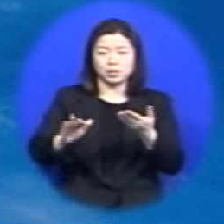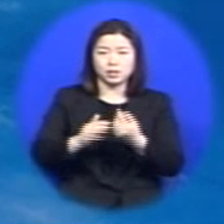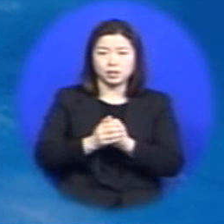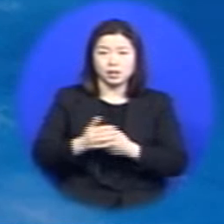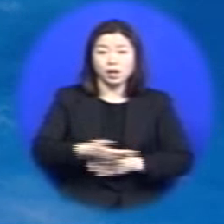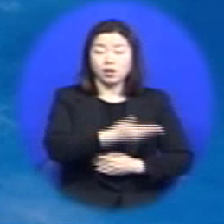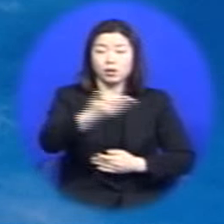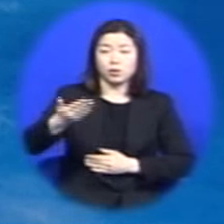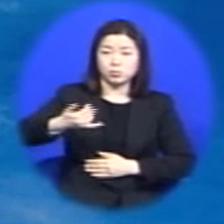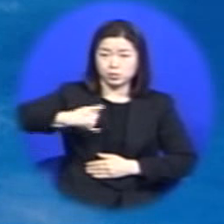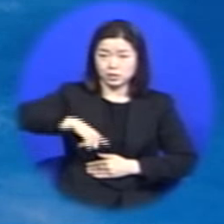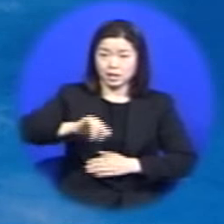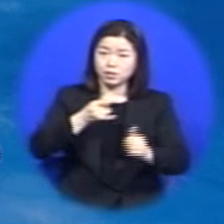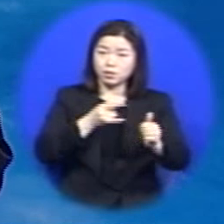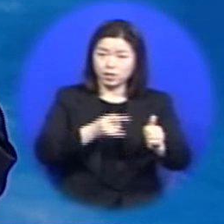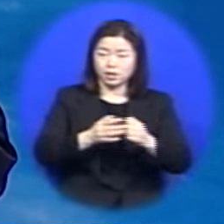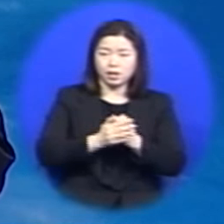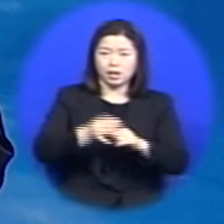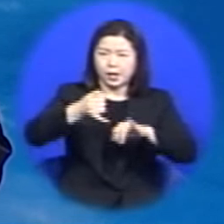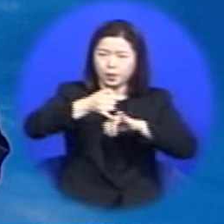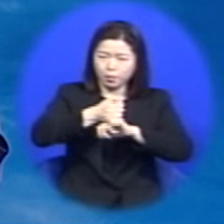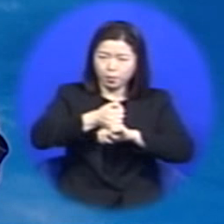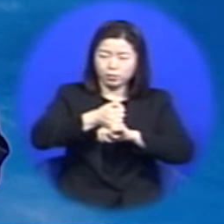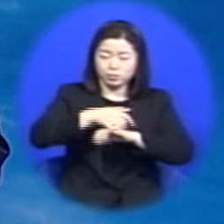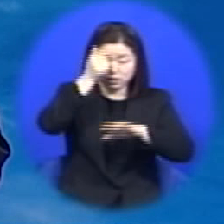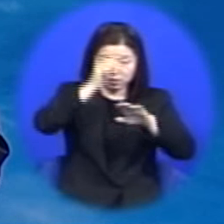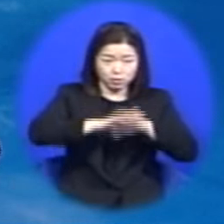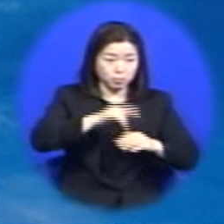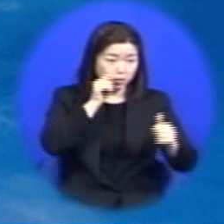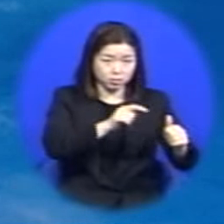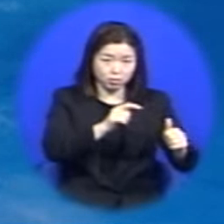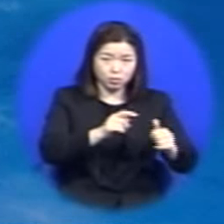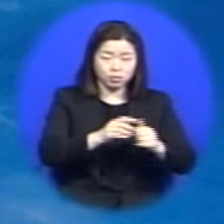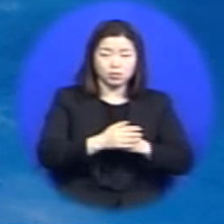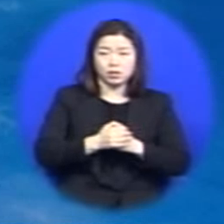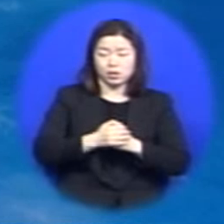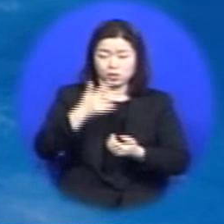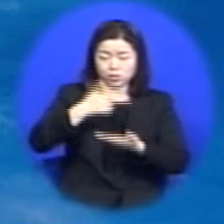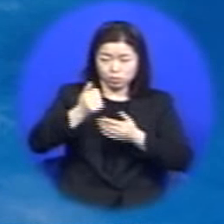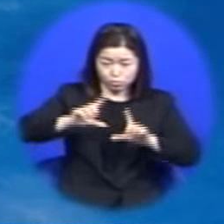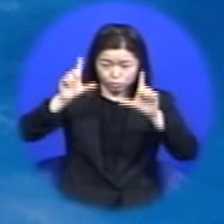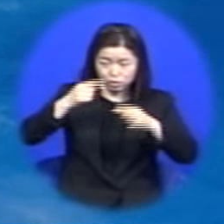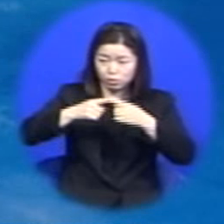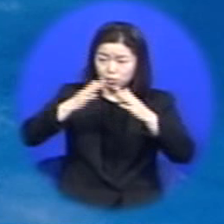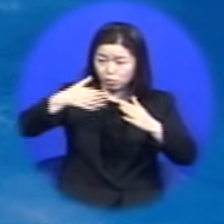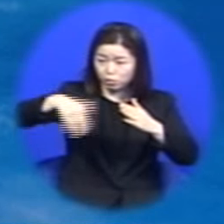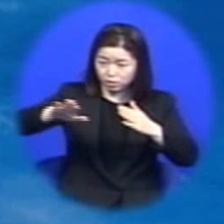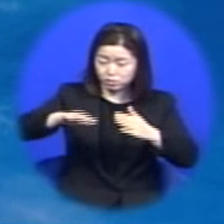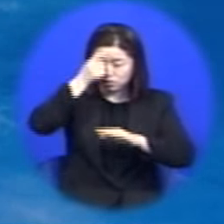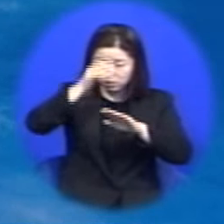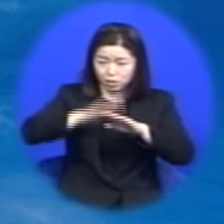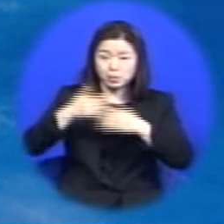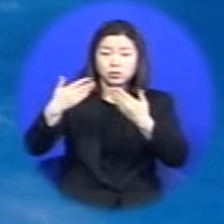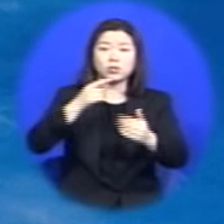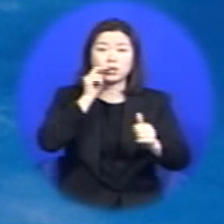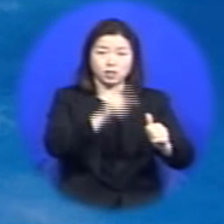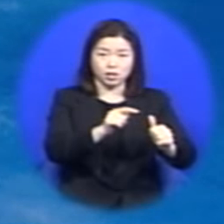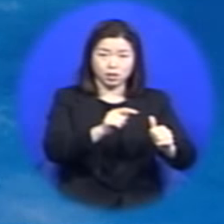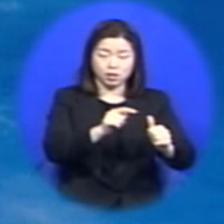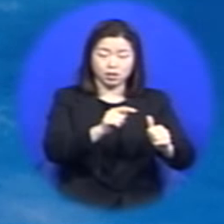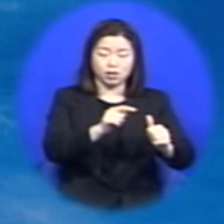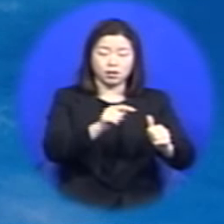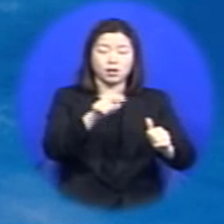여러분, 자녀들에게 반드시 예배 드려, 주일에는 반드시 교회 가서 예배 드려야 돼,